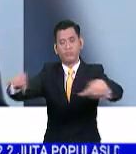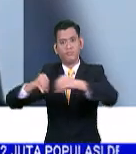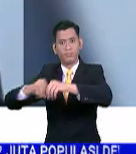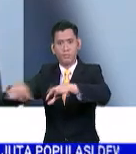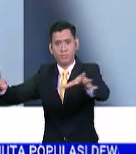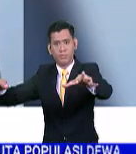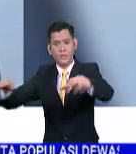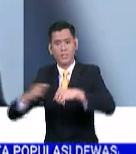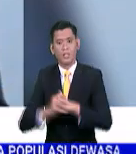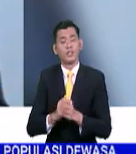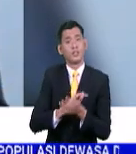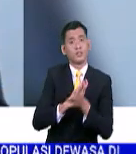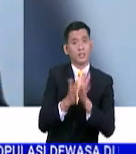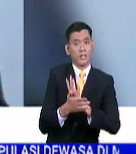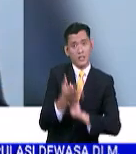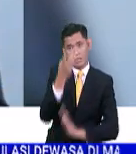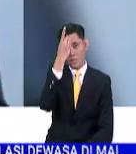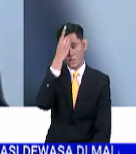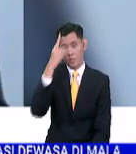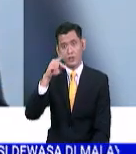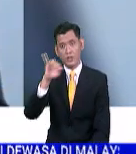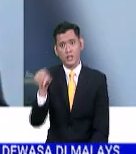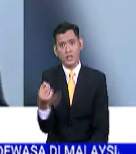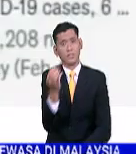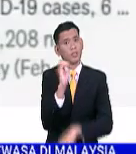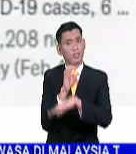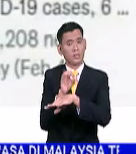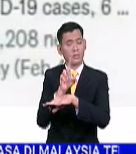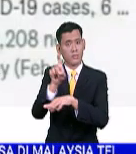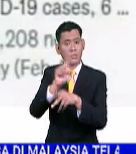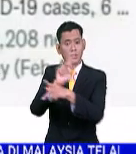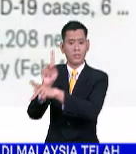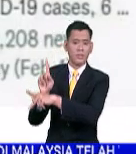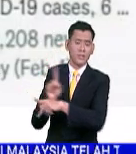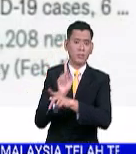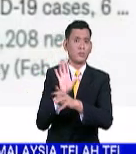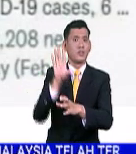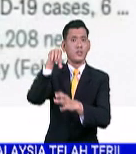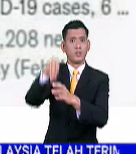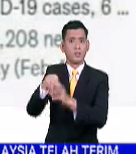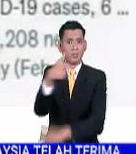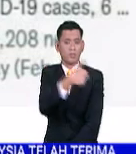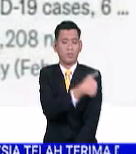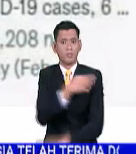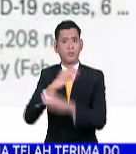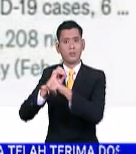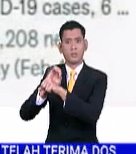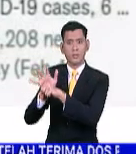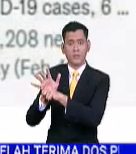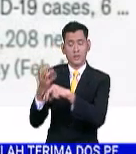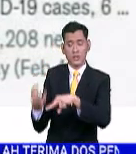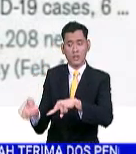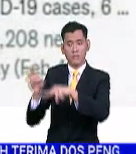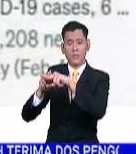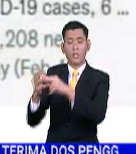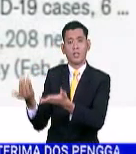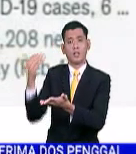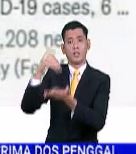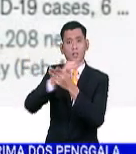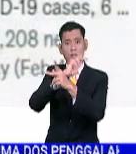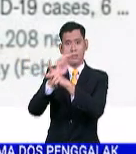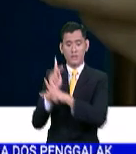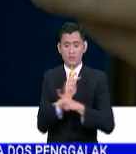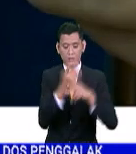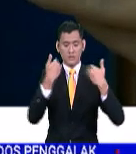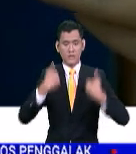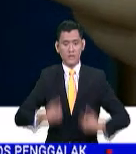Susulan itu, Khairi mengingatkan orang ramai agar kekal berwaspada. Ia termasuk mengambil dos penggalak bagi meningkatkan perlindungan diri